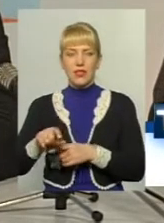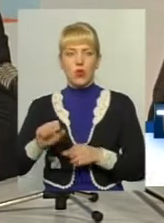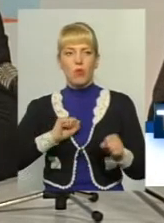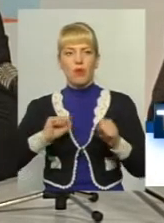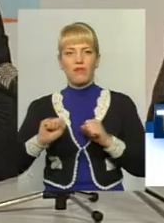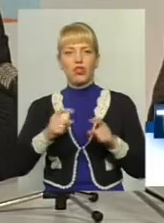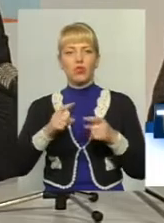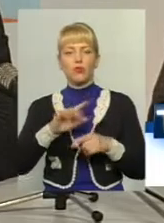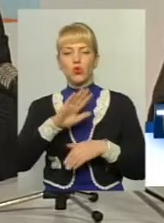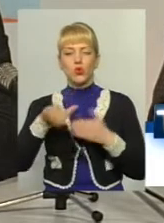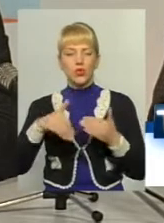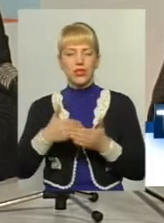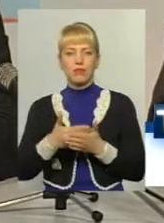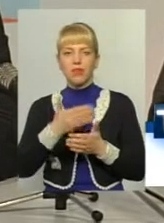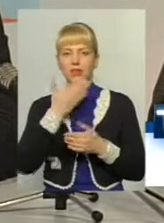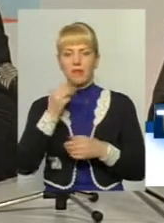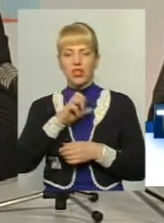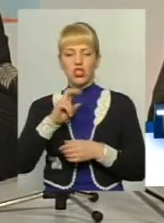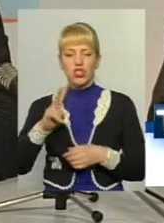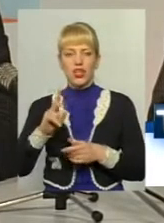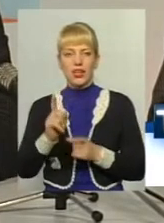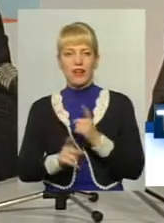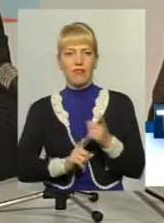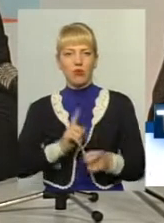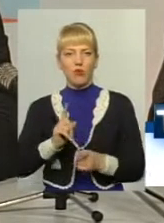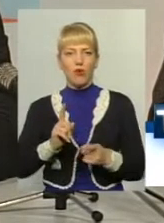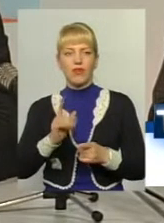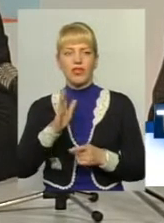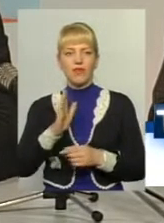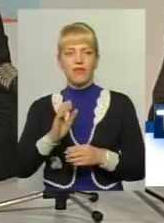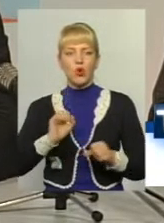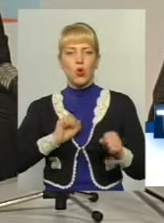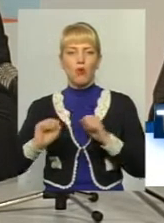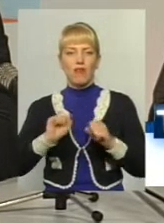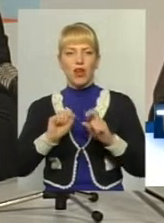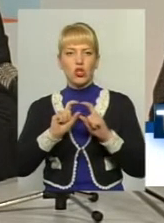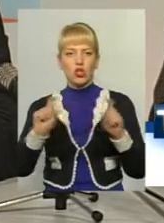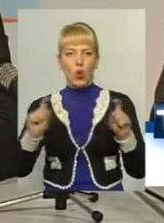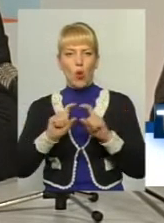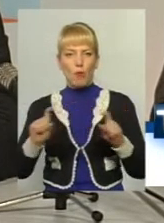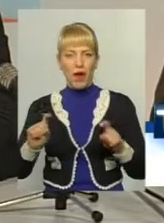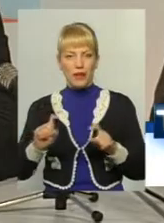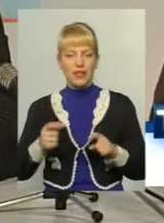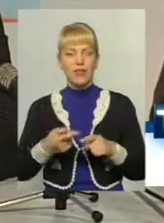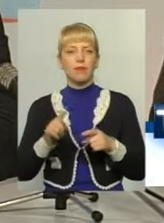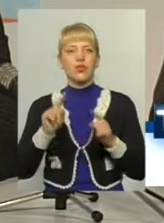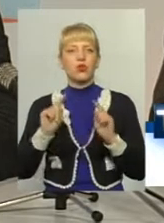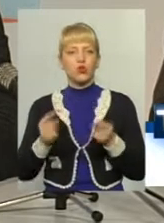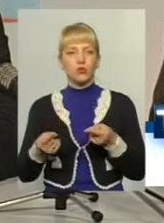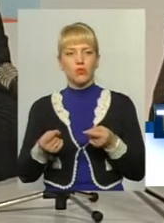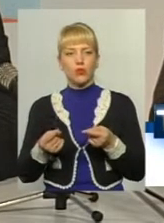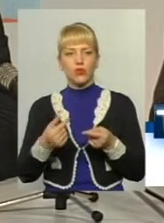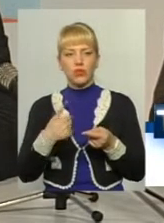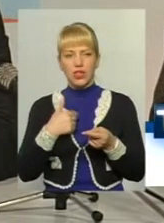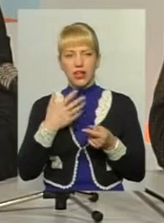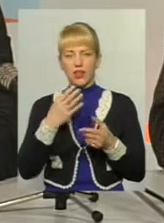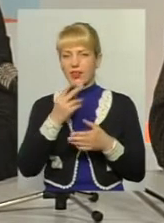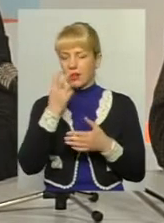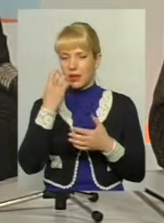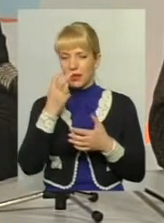Так, ми дійсно до того рухаємося, нікуди ми не дінемося. Але хотілося б, проблема, чому до сих пір не проведені